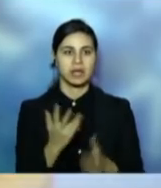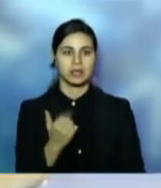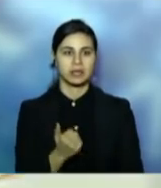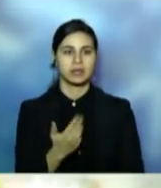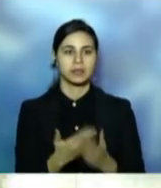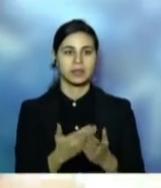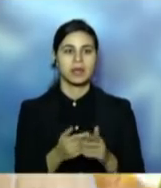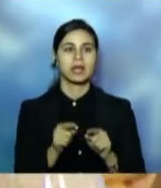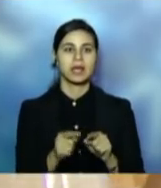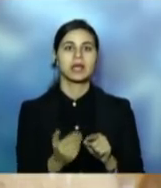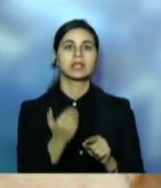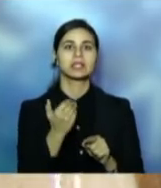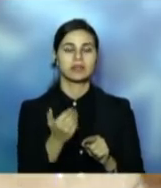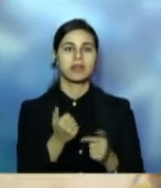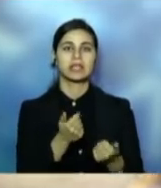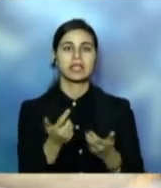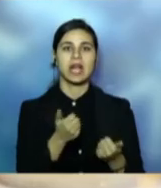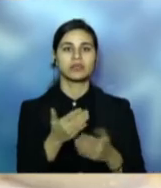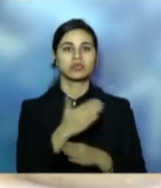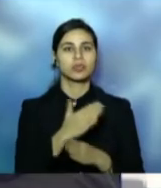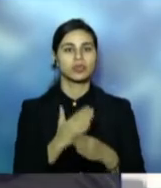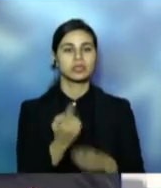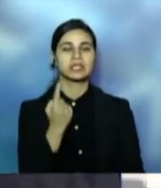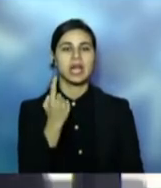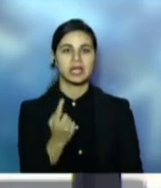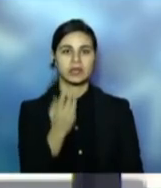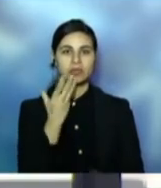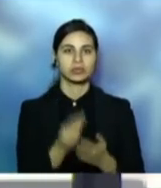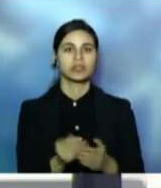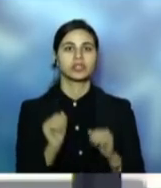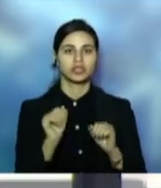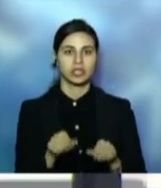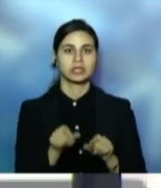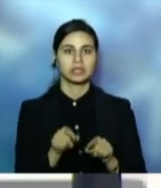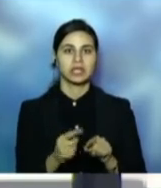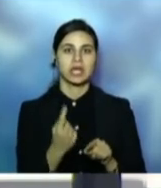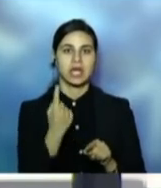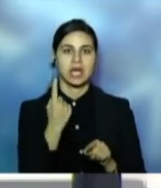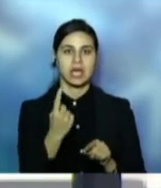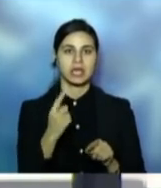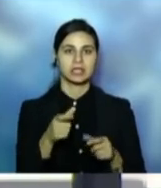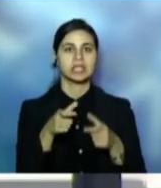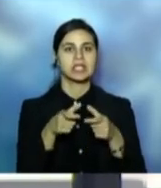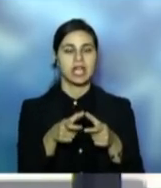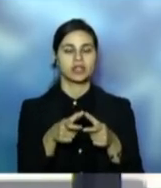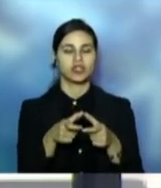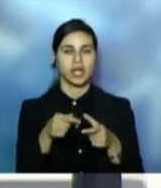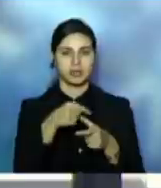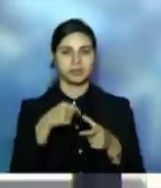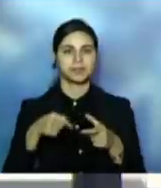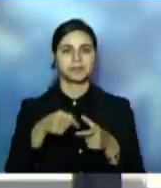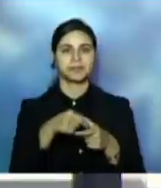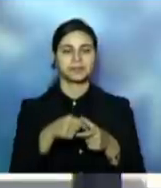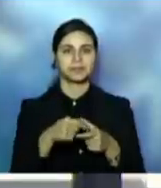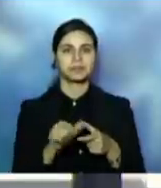ანუ თქვენ მას დათვლით პურის ერთეულით. თქვენ შეგიძლიათ ერთი ნაჭერი ჩვენ რაც